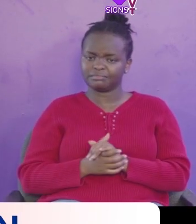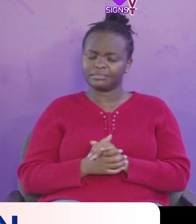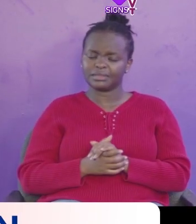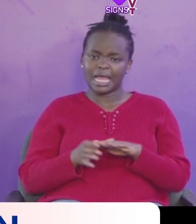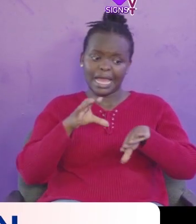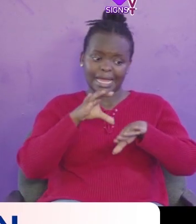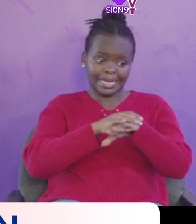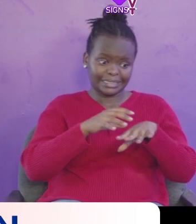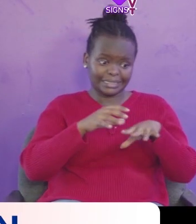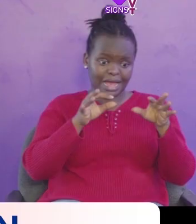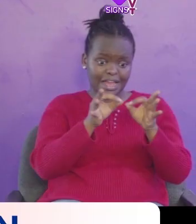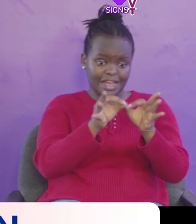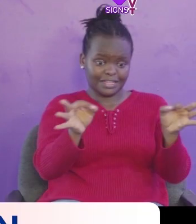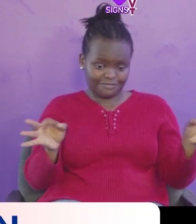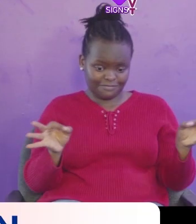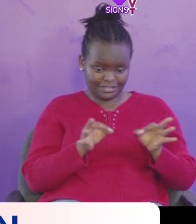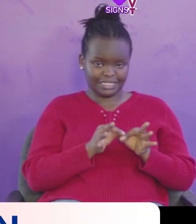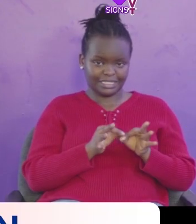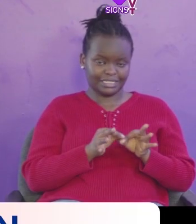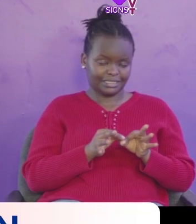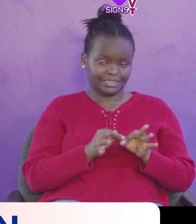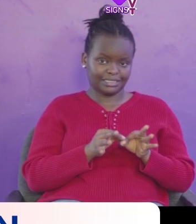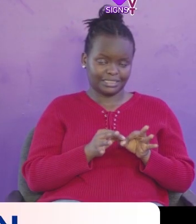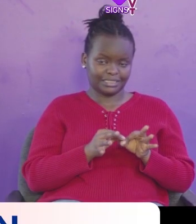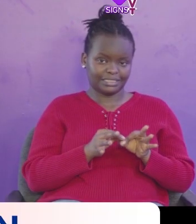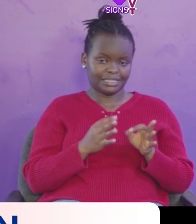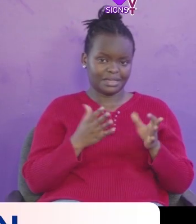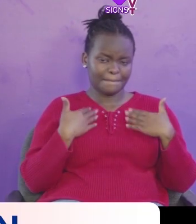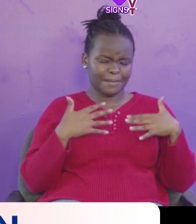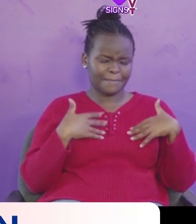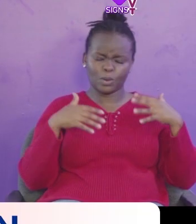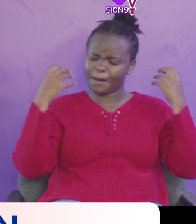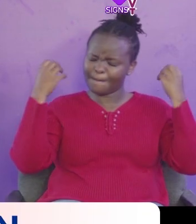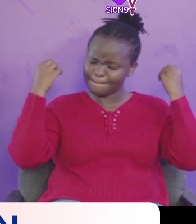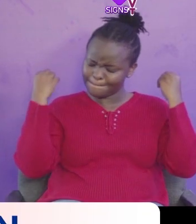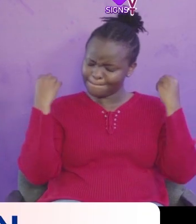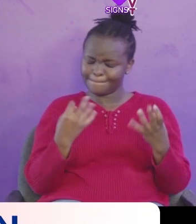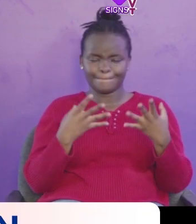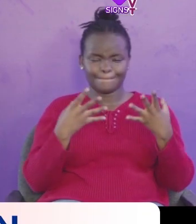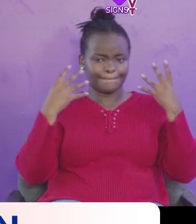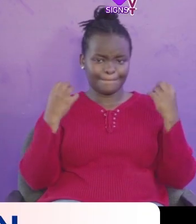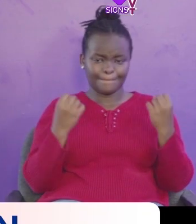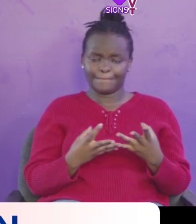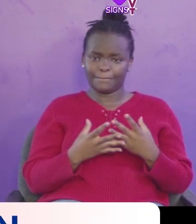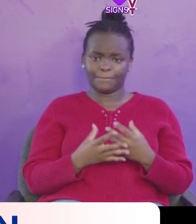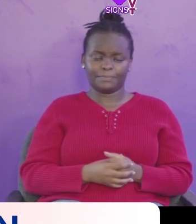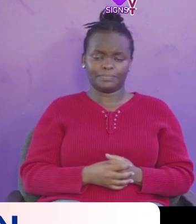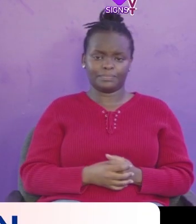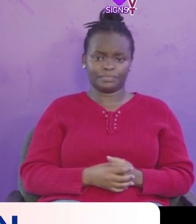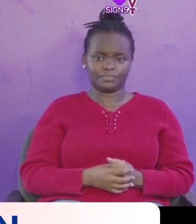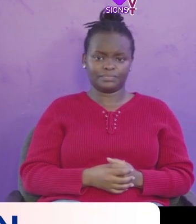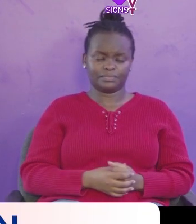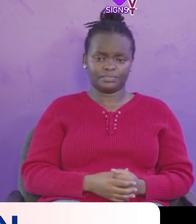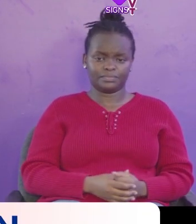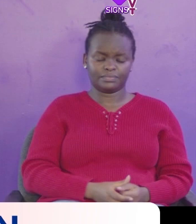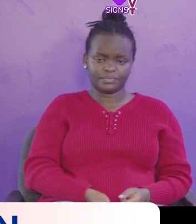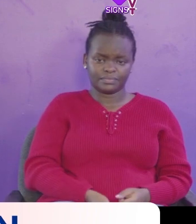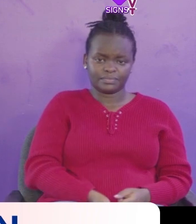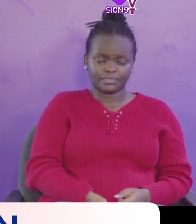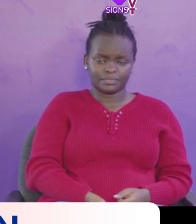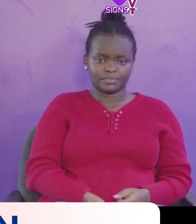tu kiwanja. Watu kwa wengi. Nini? Ni sometimes wacha